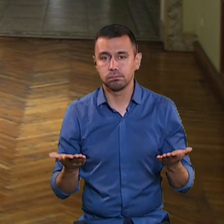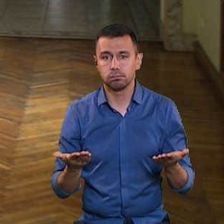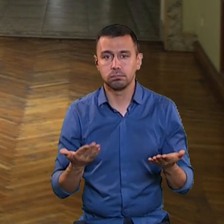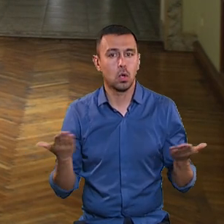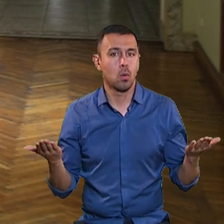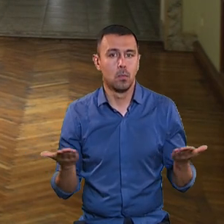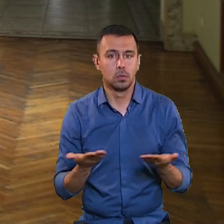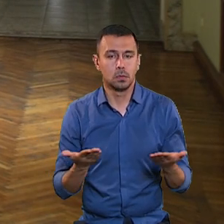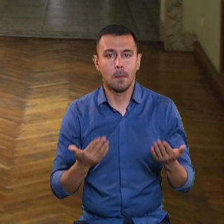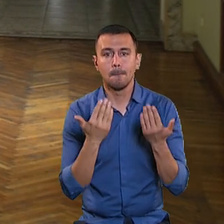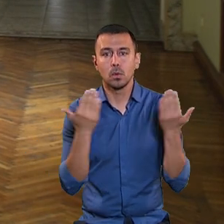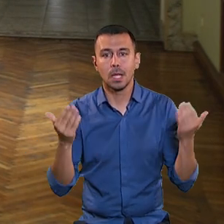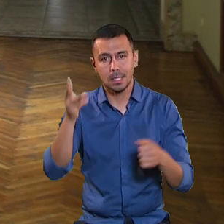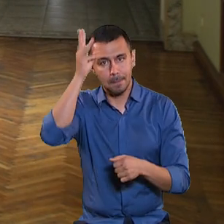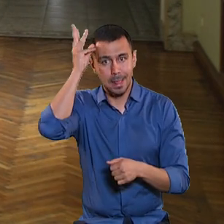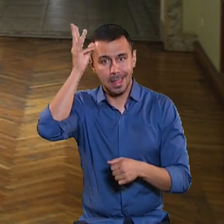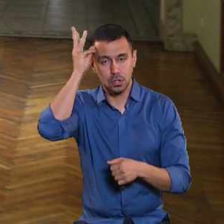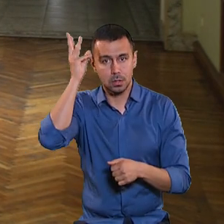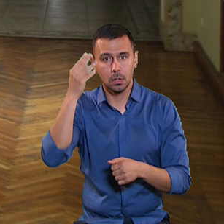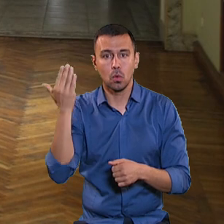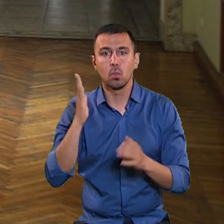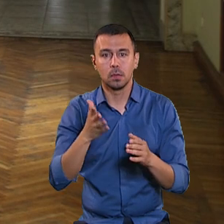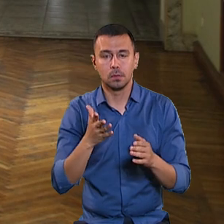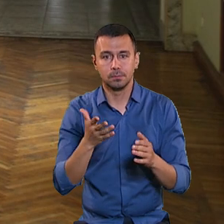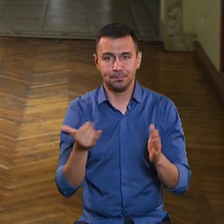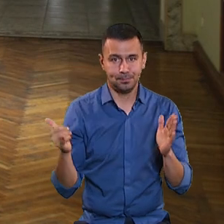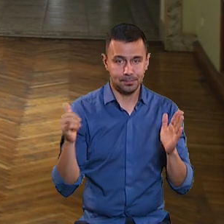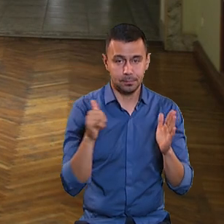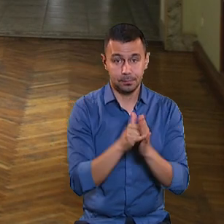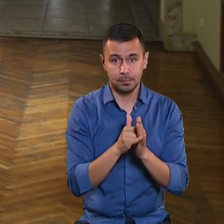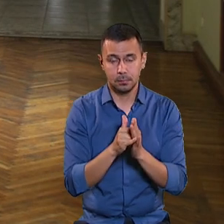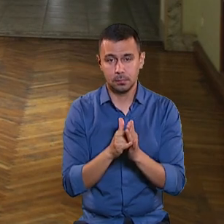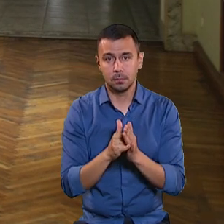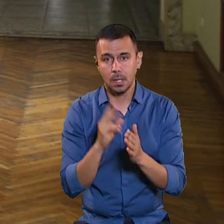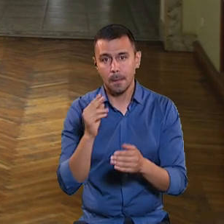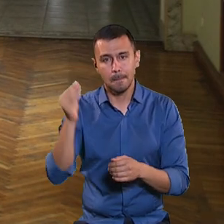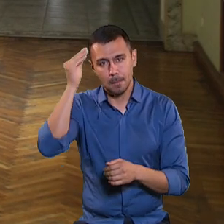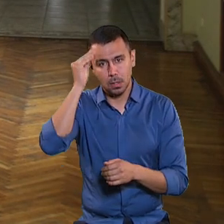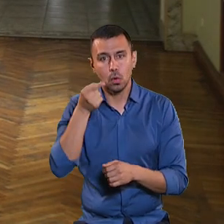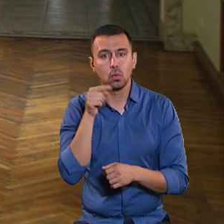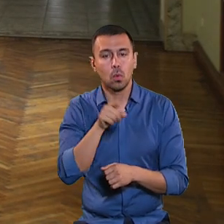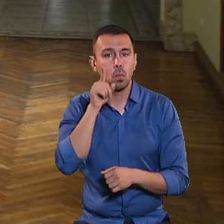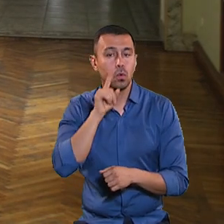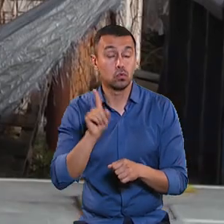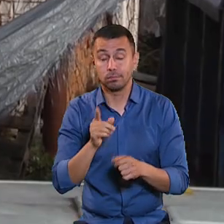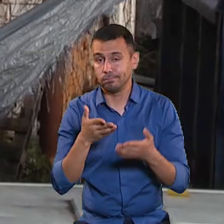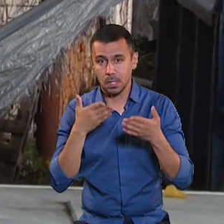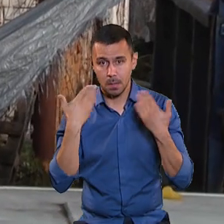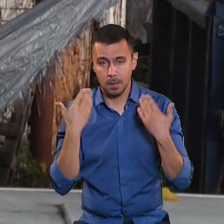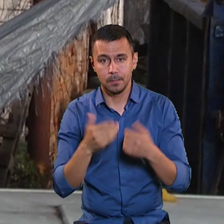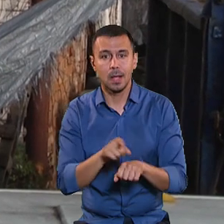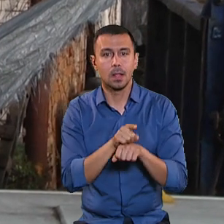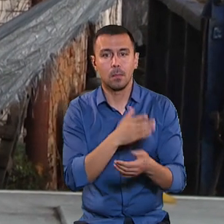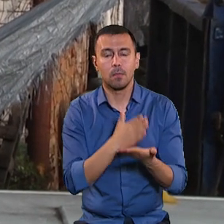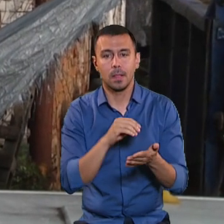якомусь музеї з хмельницьких його буде влаштовано Власне бачення того Поки що немає танк